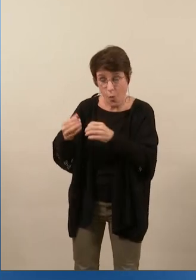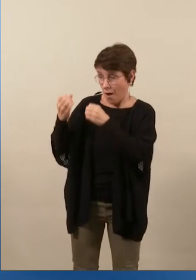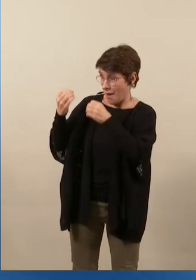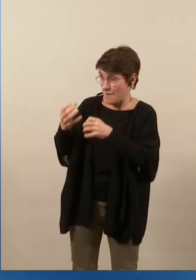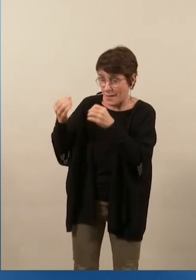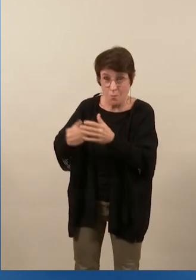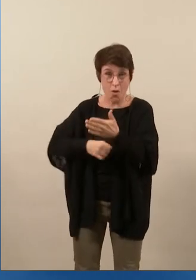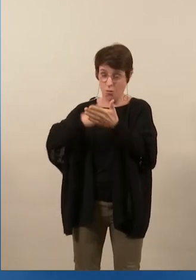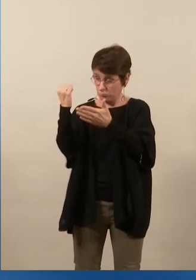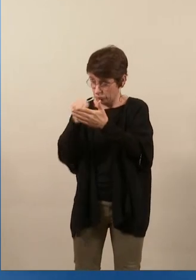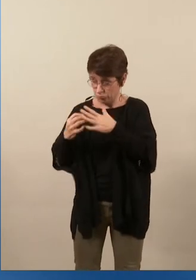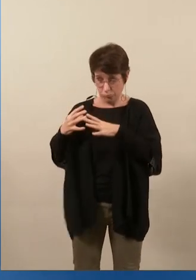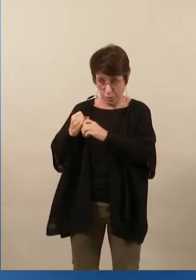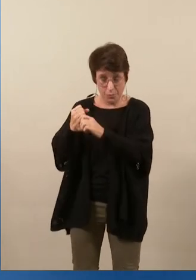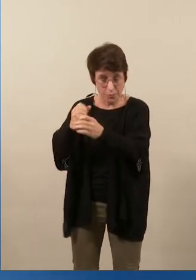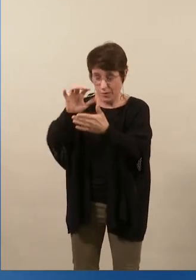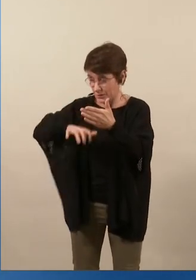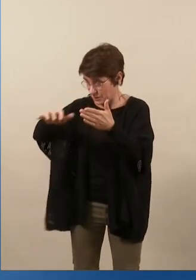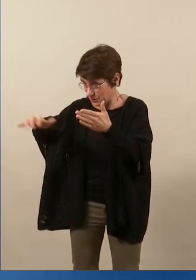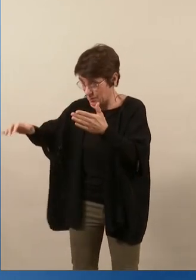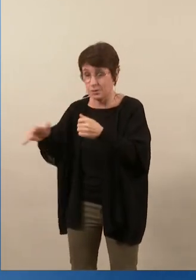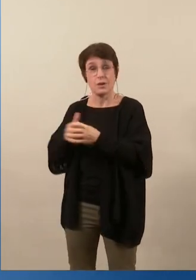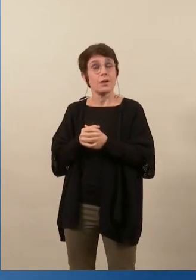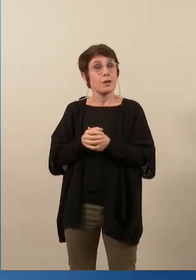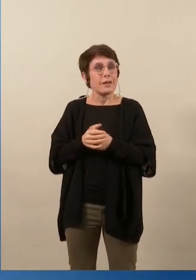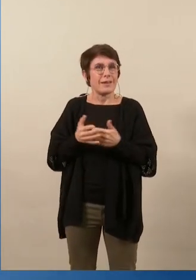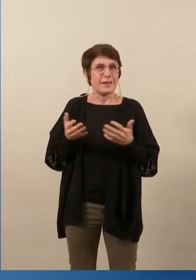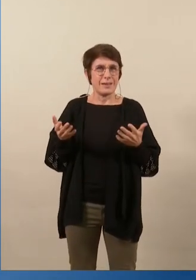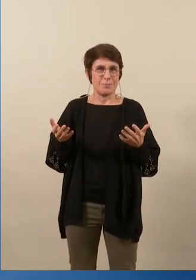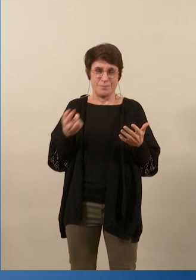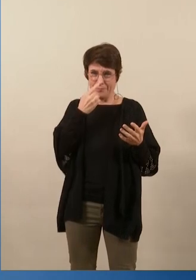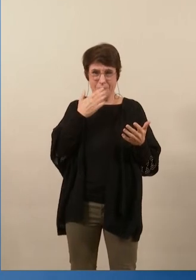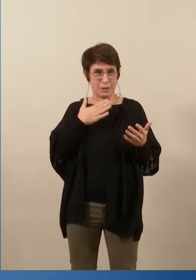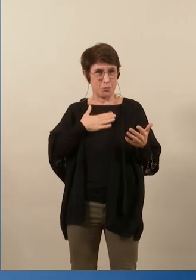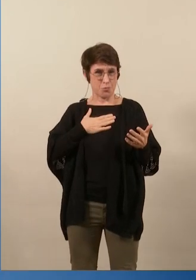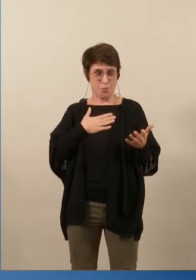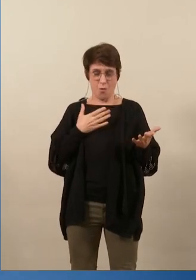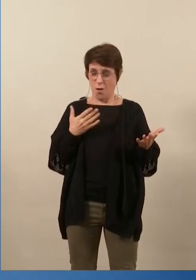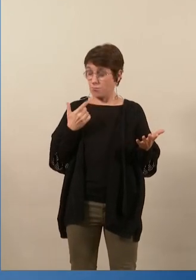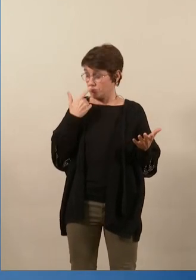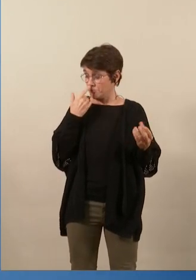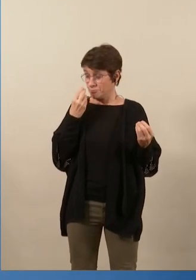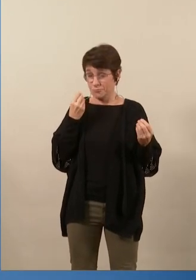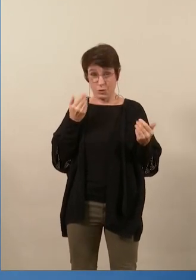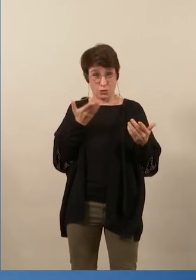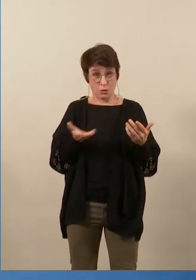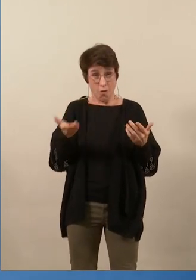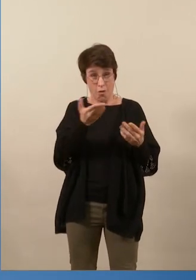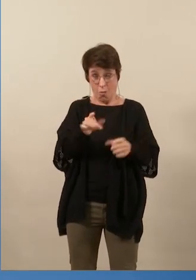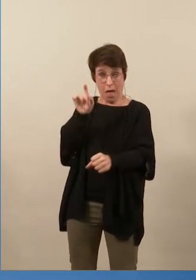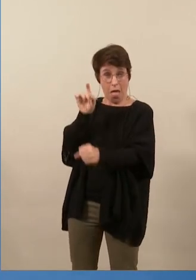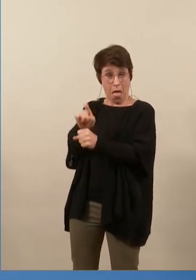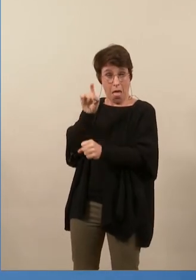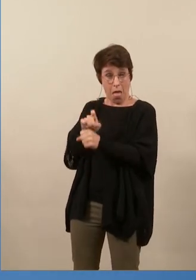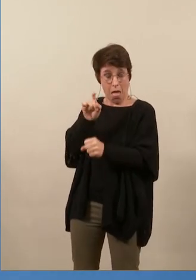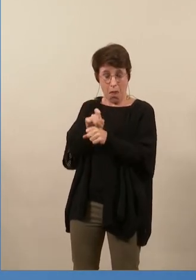les services de la ville les élus évidemment les invités et tout cela en fait c'est je trouve que c'est tout à fait déplacé et et je pèse